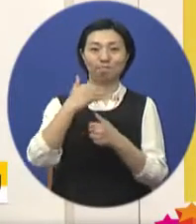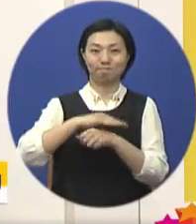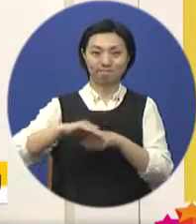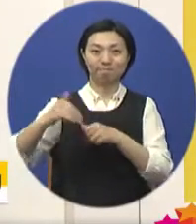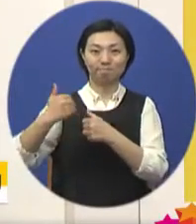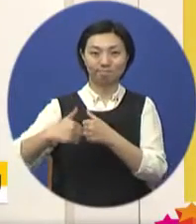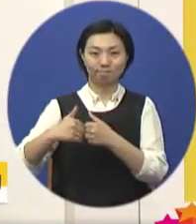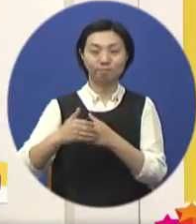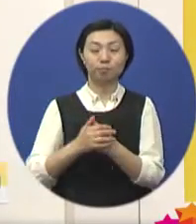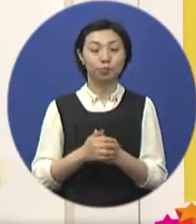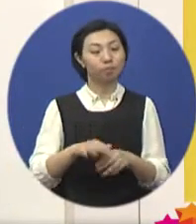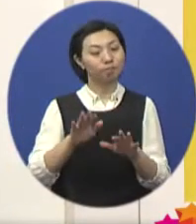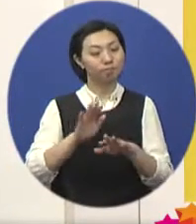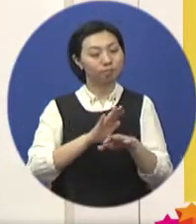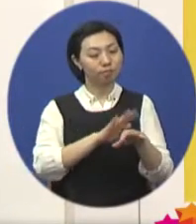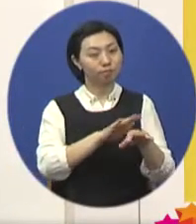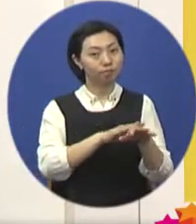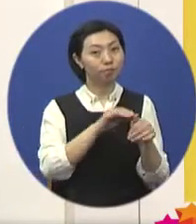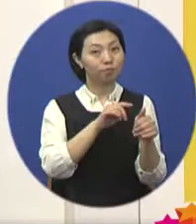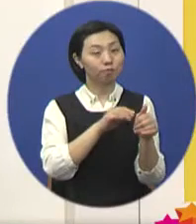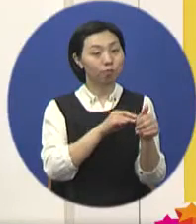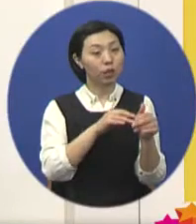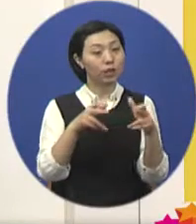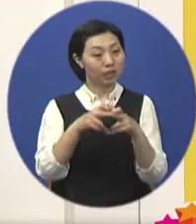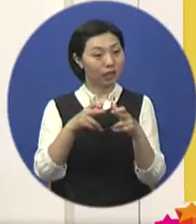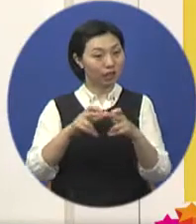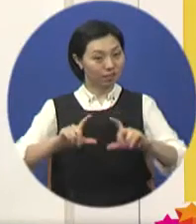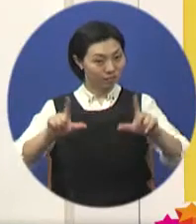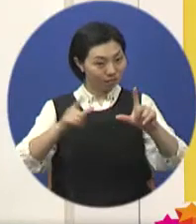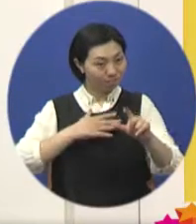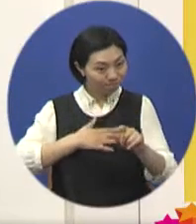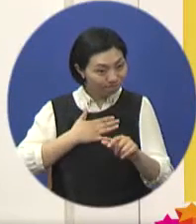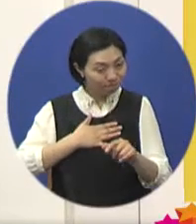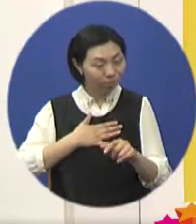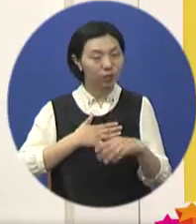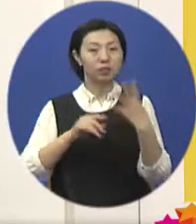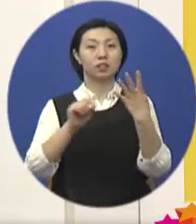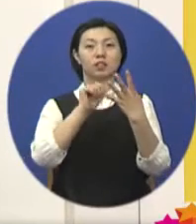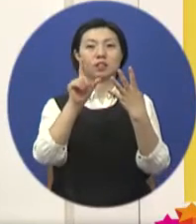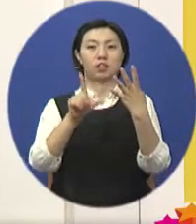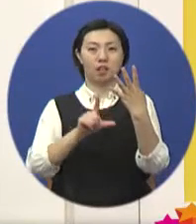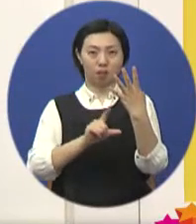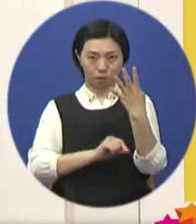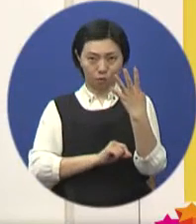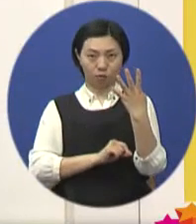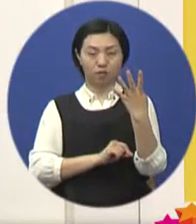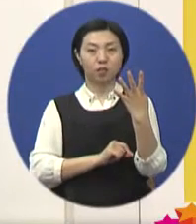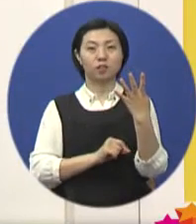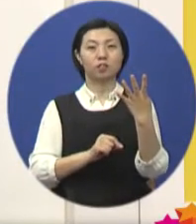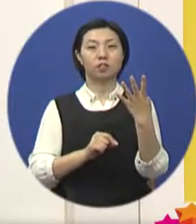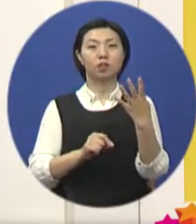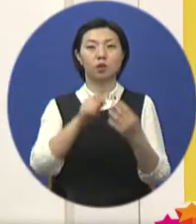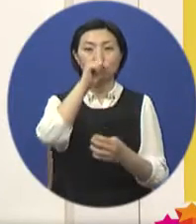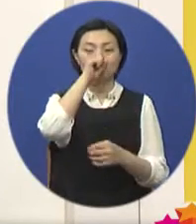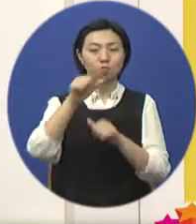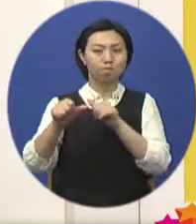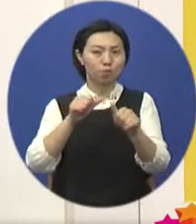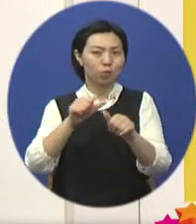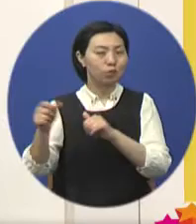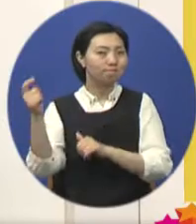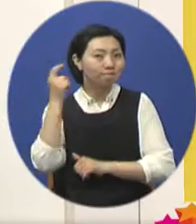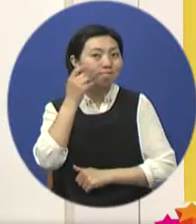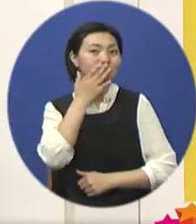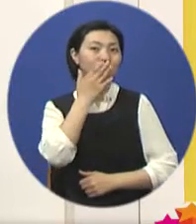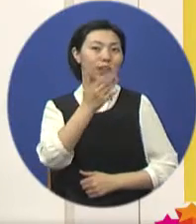네. 서정호 씨, 장애인 달인 거 아시죠? 그럼요. 장애인 달인 4월을 맞아서 오늘 네. 좋은 소식이 또